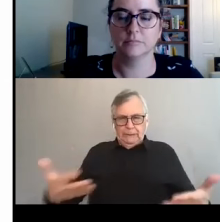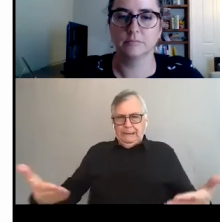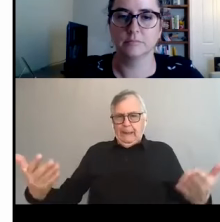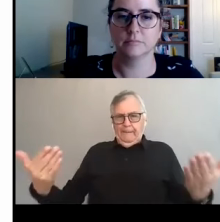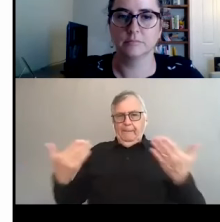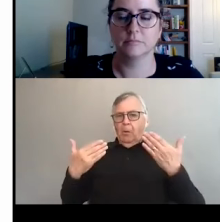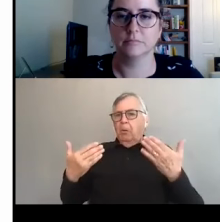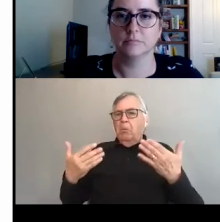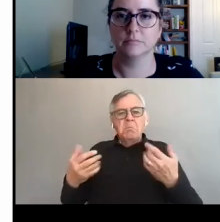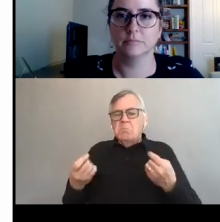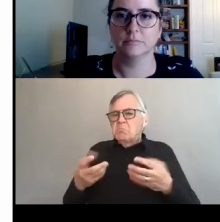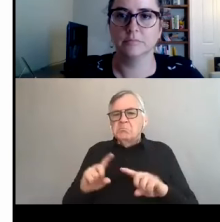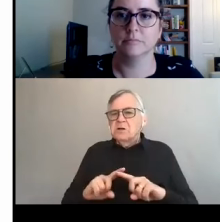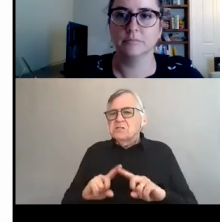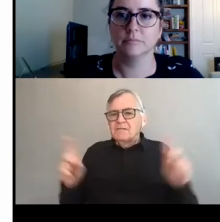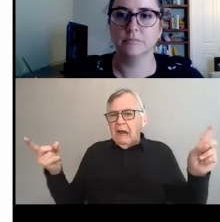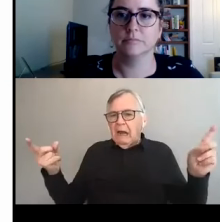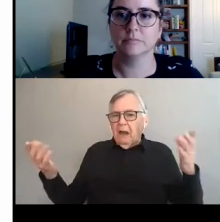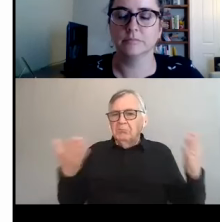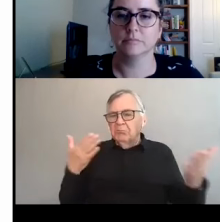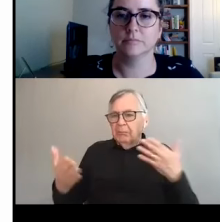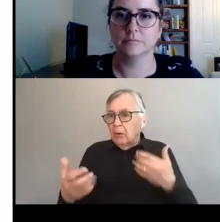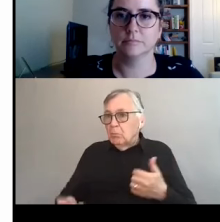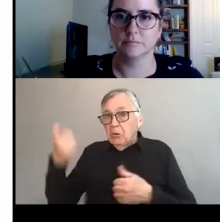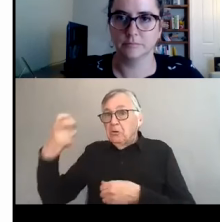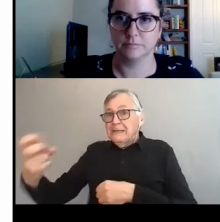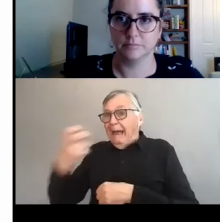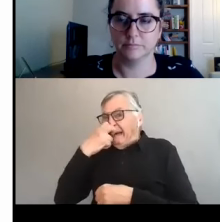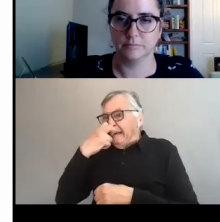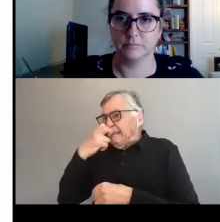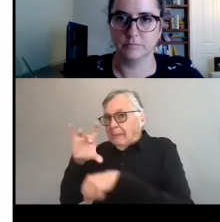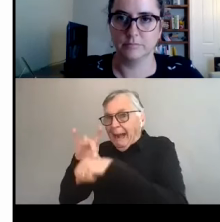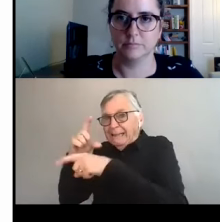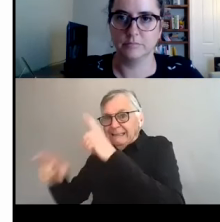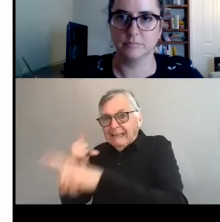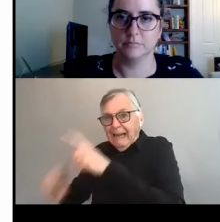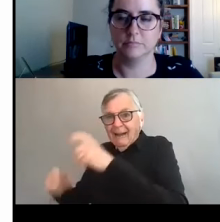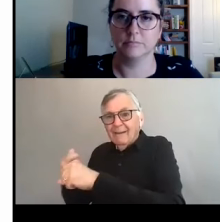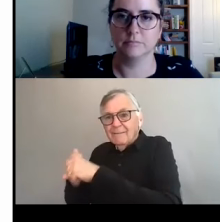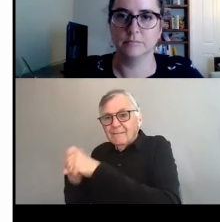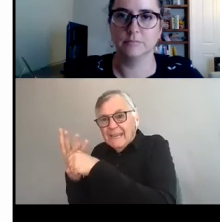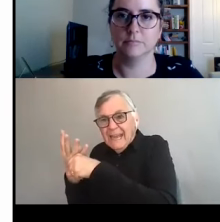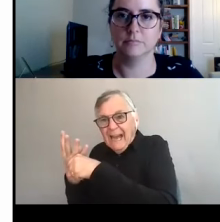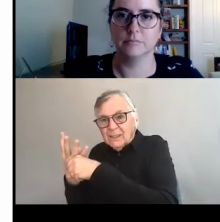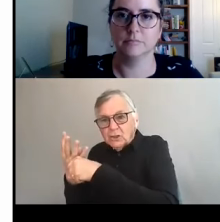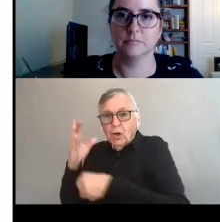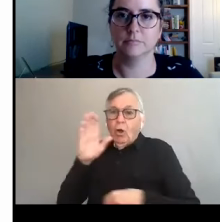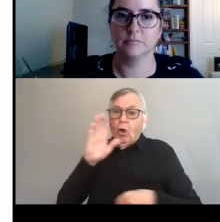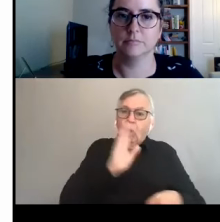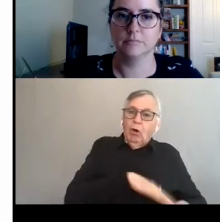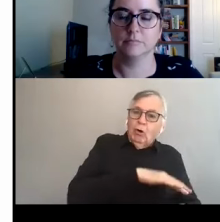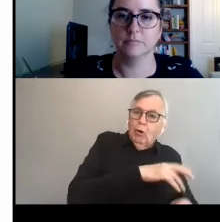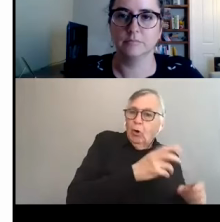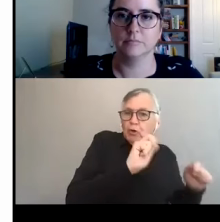qu'il n'y avait pas vraiment de risque accru à la fois de faire plus de maladies ou d'avoir une maladie plus